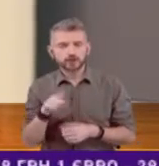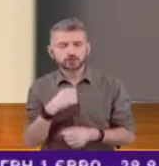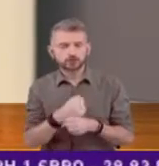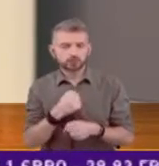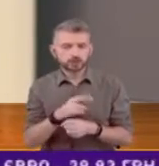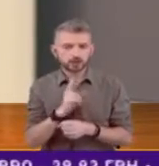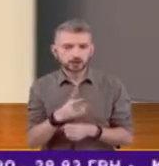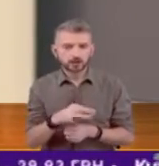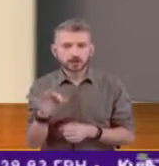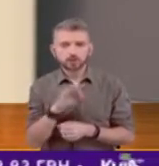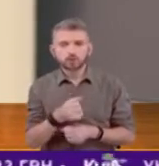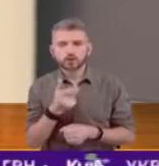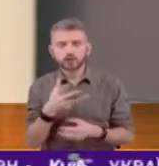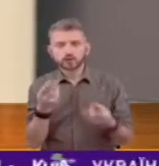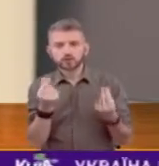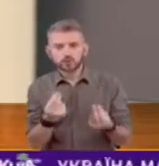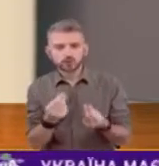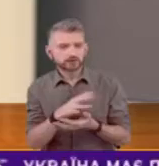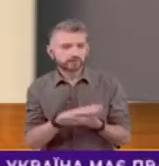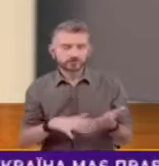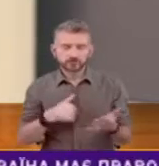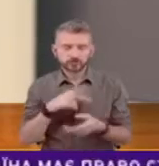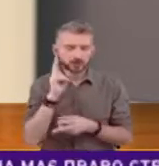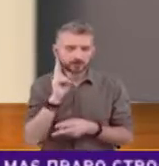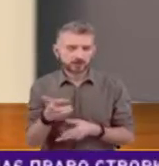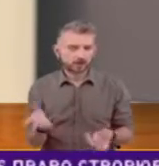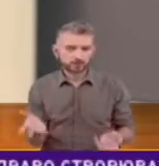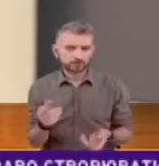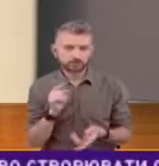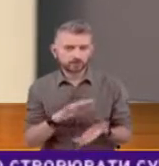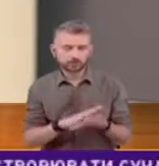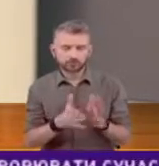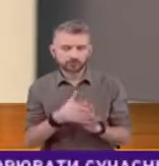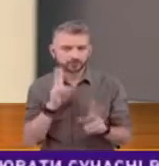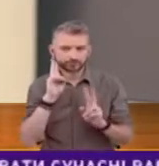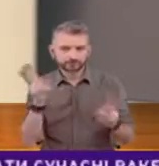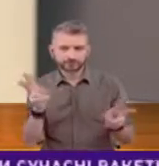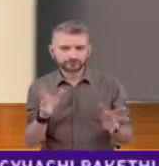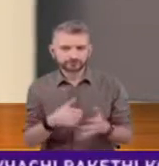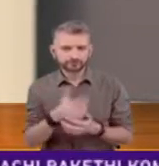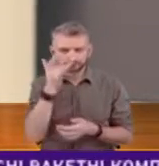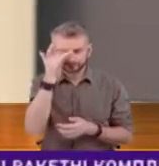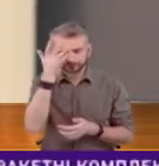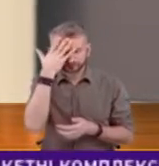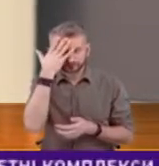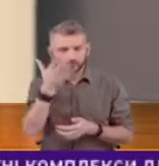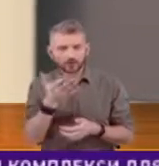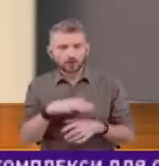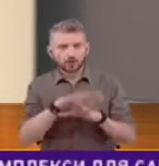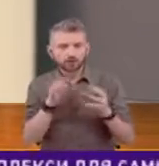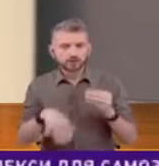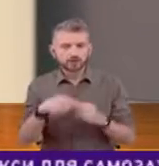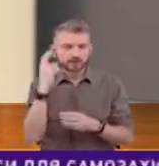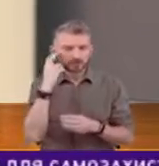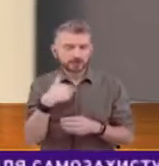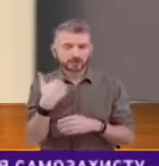як. Про кількість коштів, вибачте, я не знаю дану ситуацію, ну не пам'ятаю просто в цифрах, тому що охопити весь Київ,